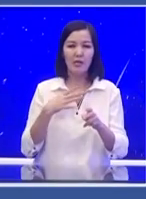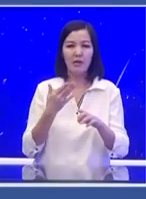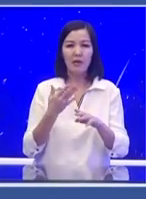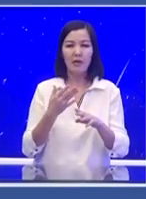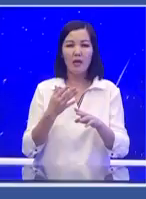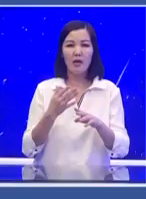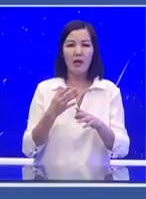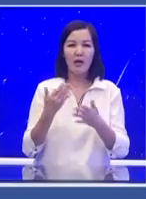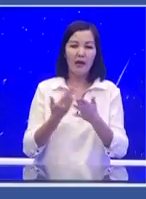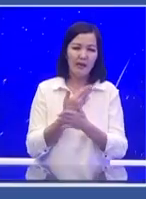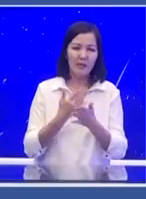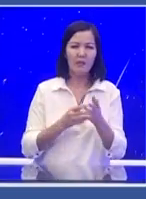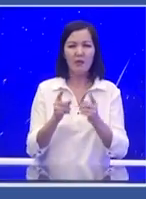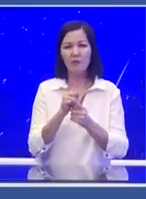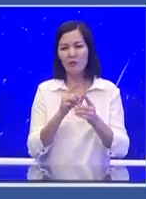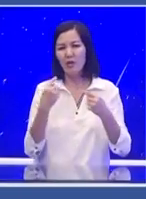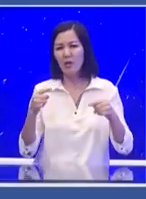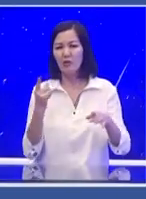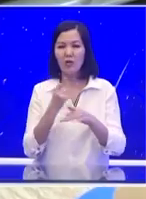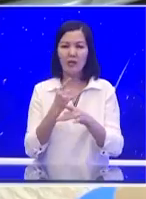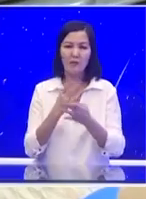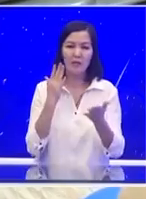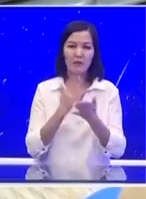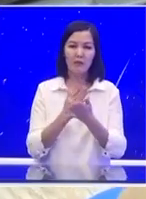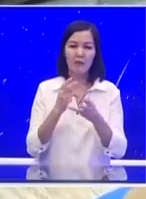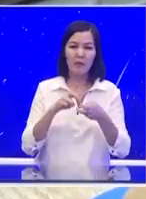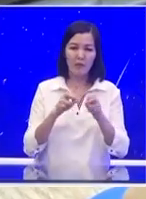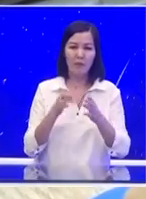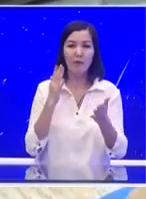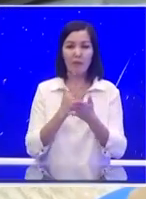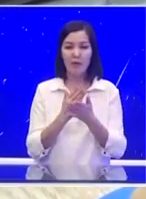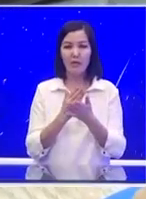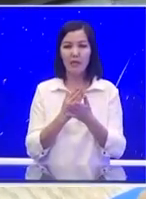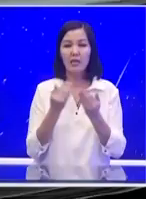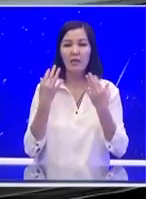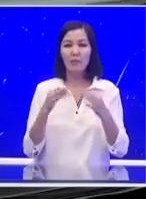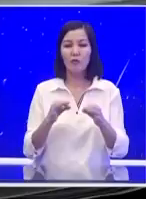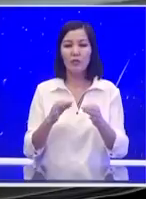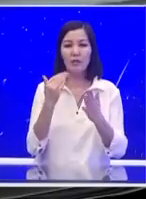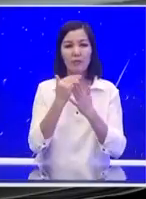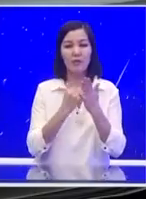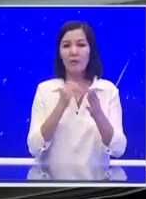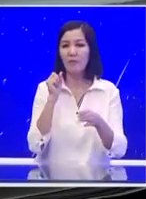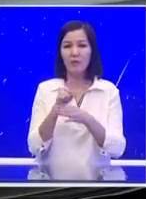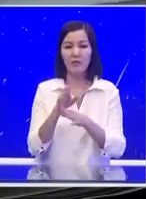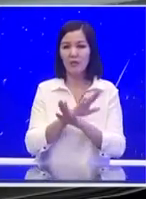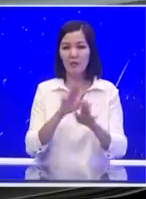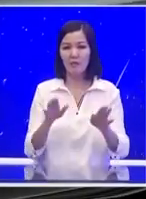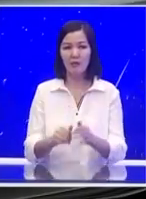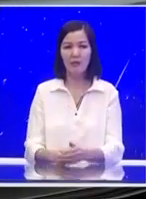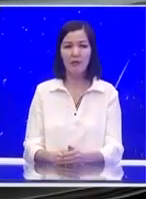сөзі көп, Zoom қосымшасы да талайды әбігерге салды. Ол сандық бағдарлама енді міндеттелмейді.